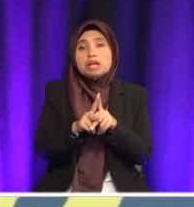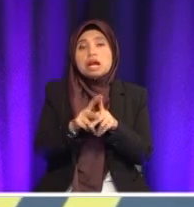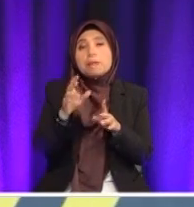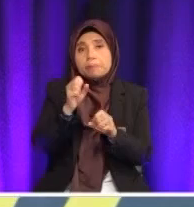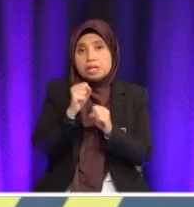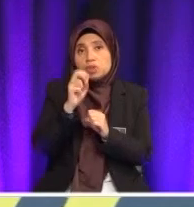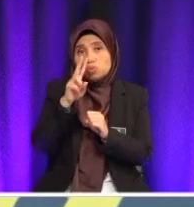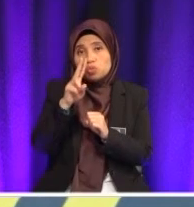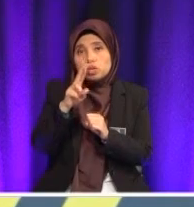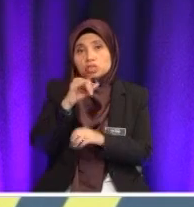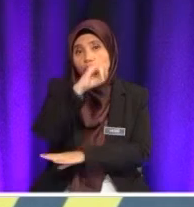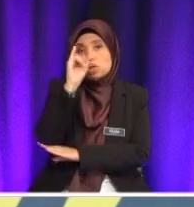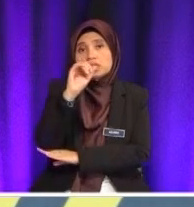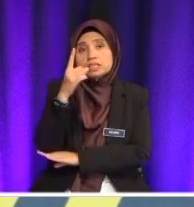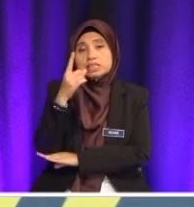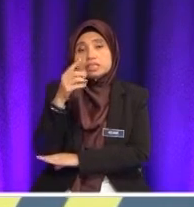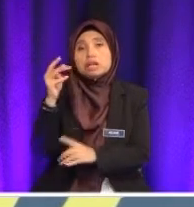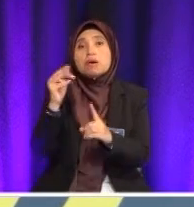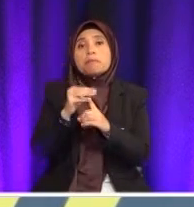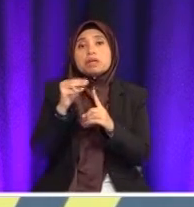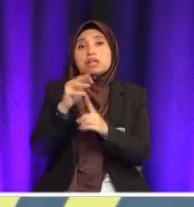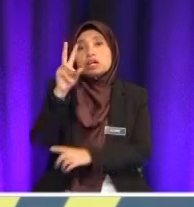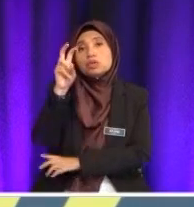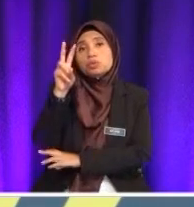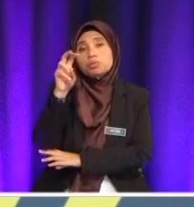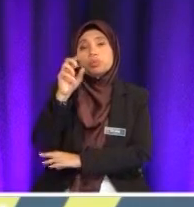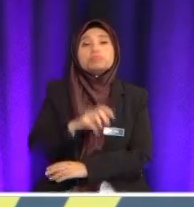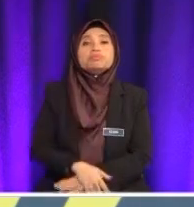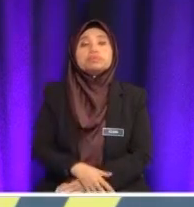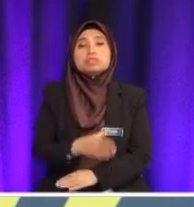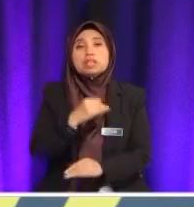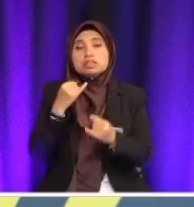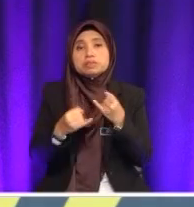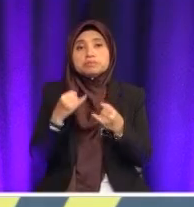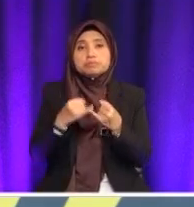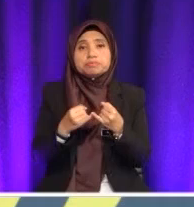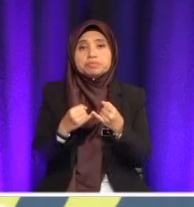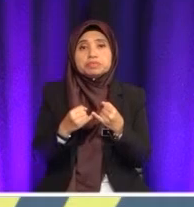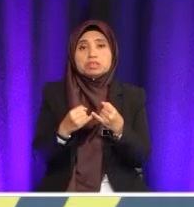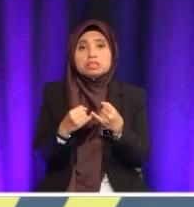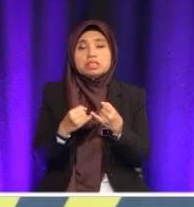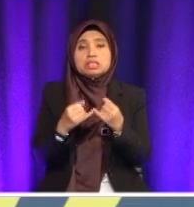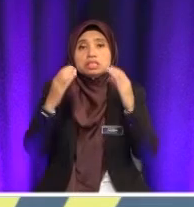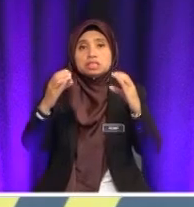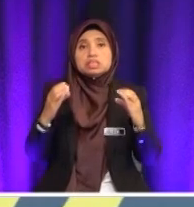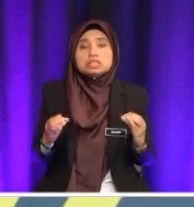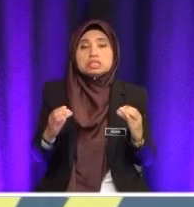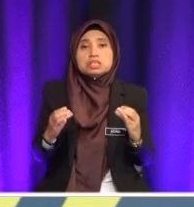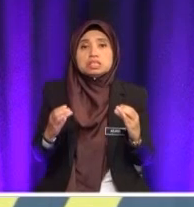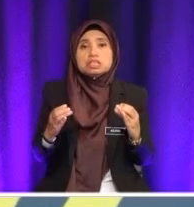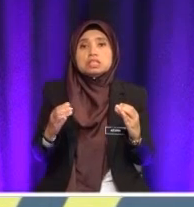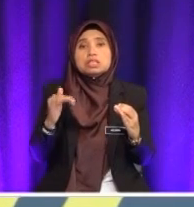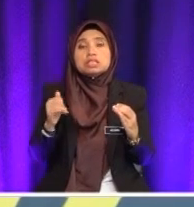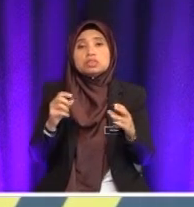yaitu marka hadiah elah 20 maka dan yang terakhir kaidah pensko dan kalau terlihat di sini berdasarkan